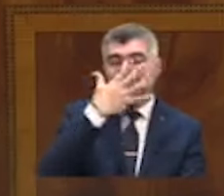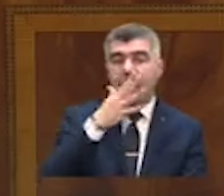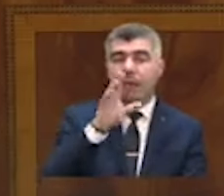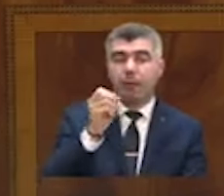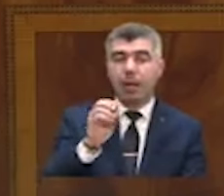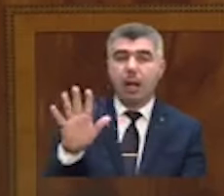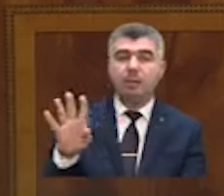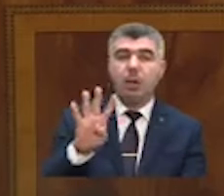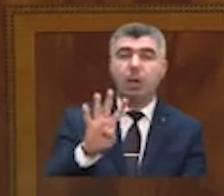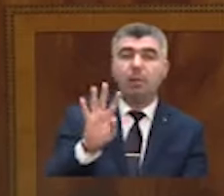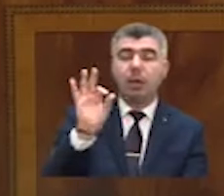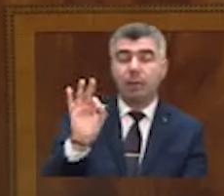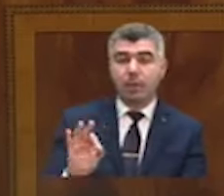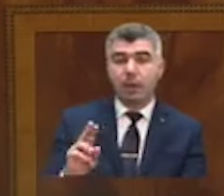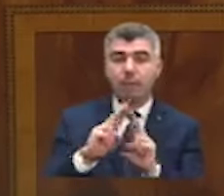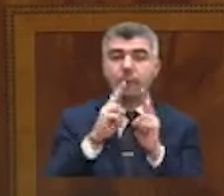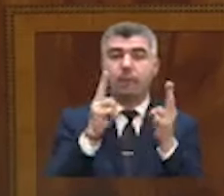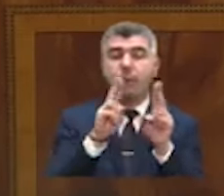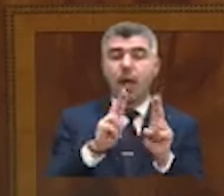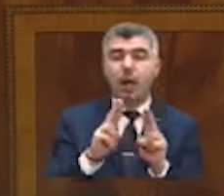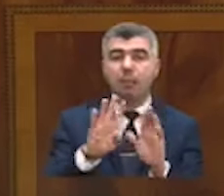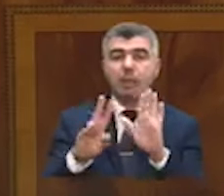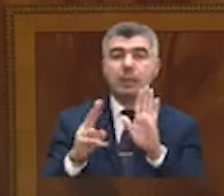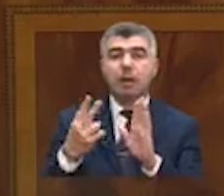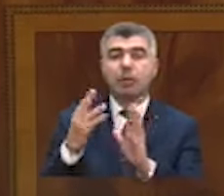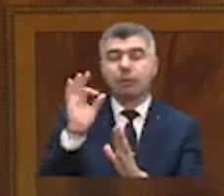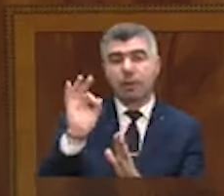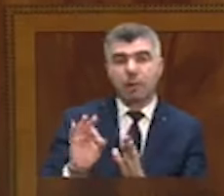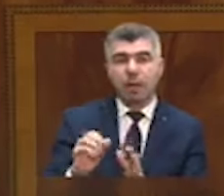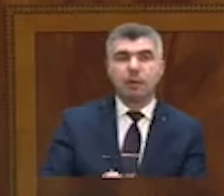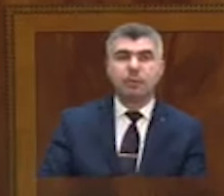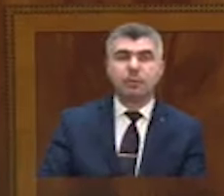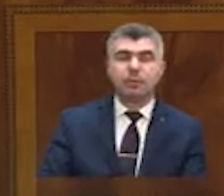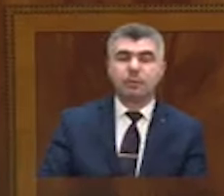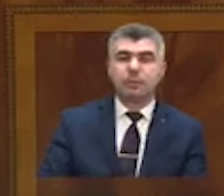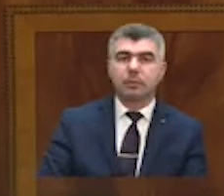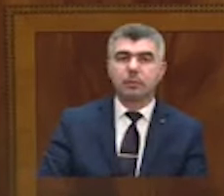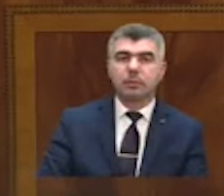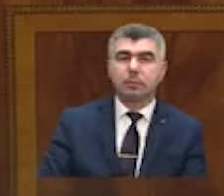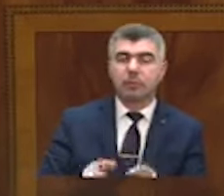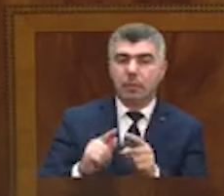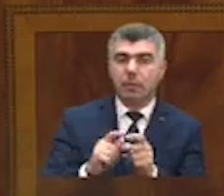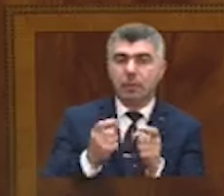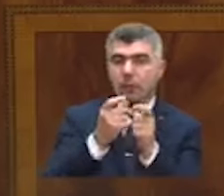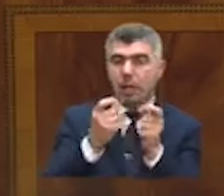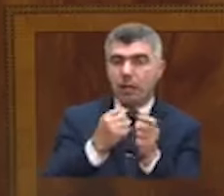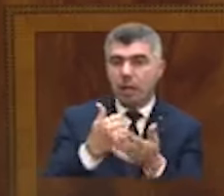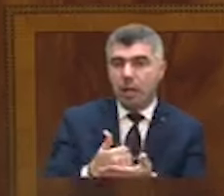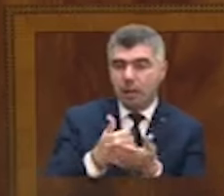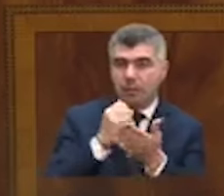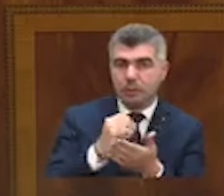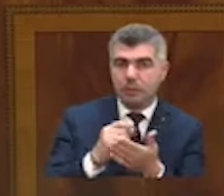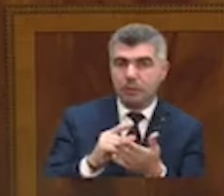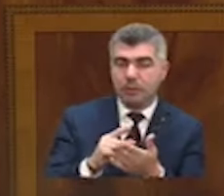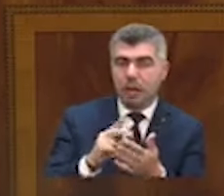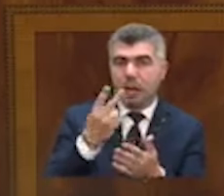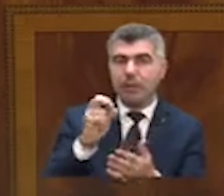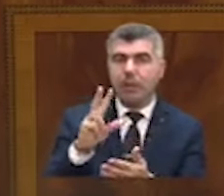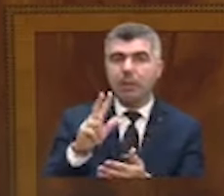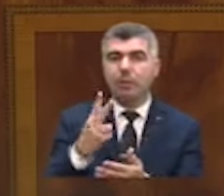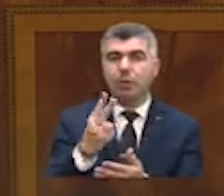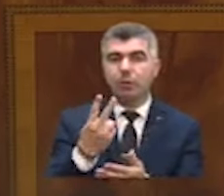45% العالم هبط كله ب 12% هذوك الاستث ديال 2023